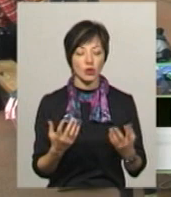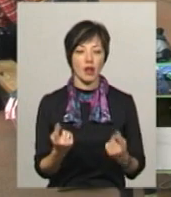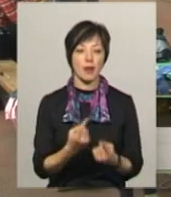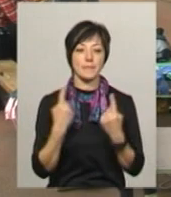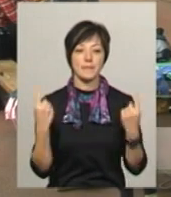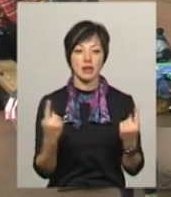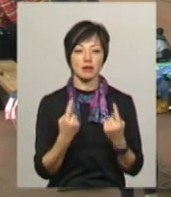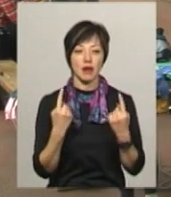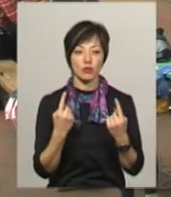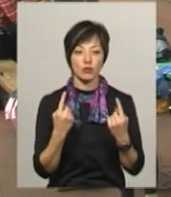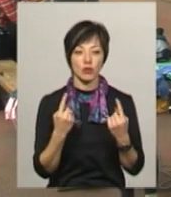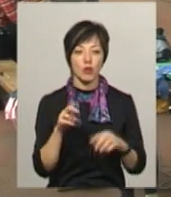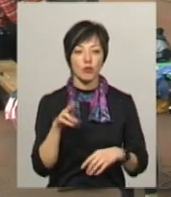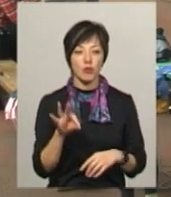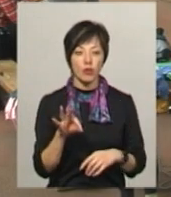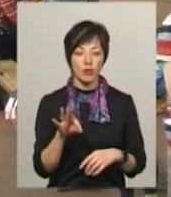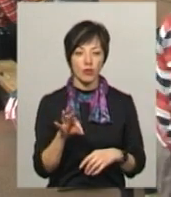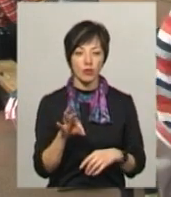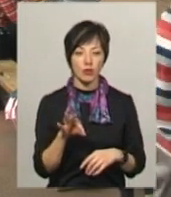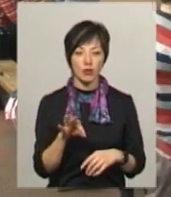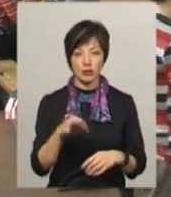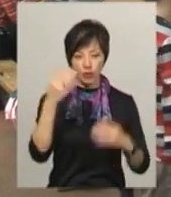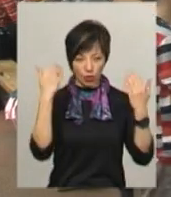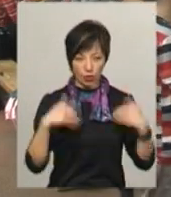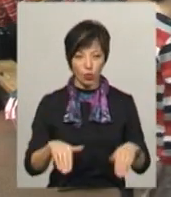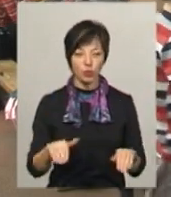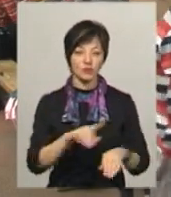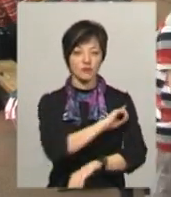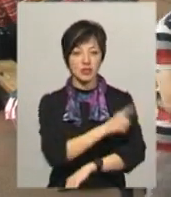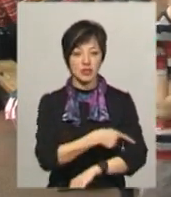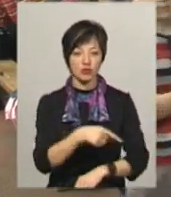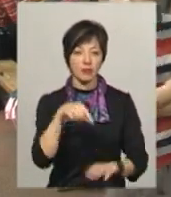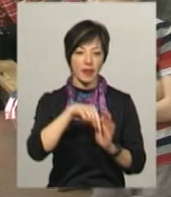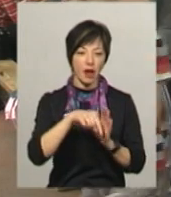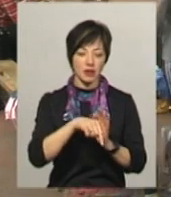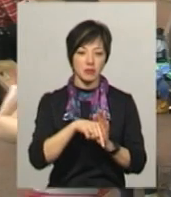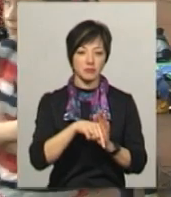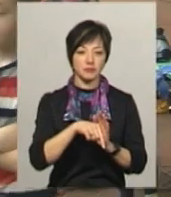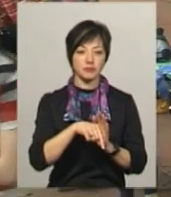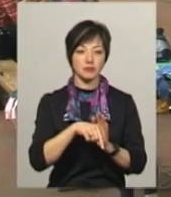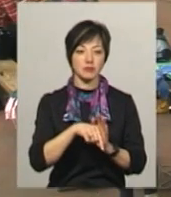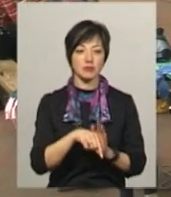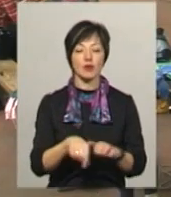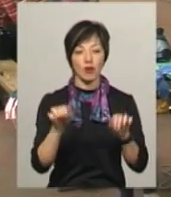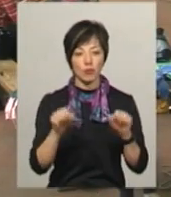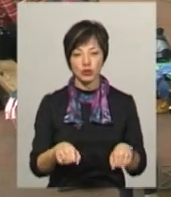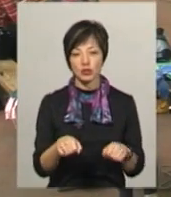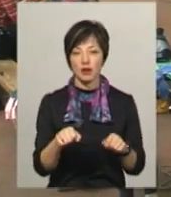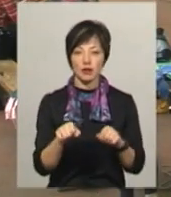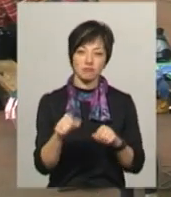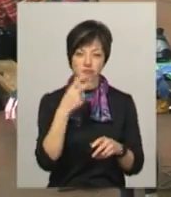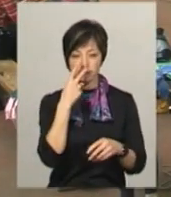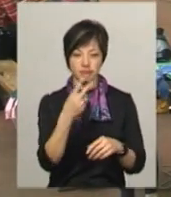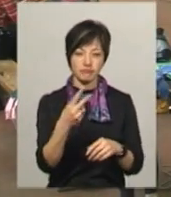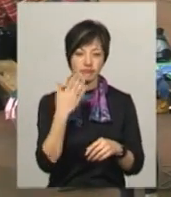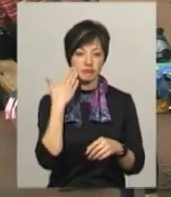елементарно по антропометрії, по фізіологічним даним вже можна відрізняти і